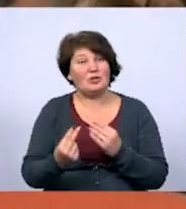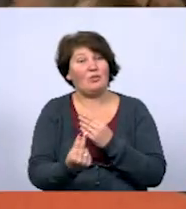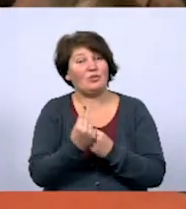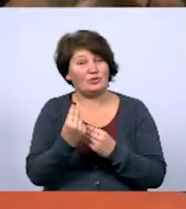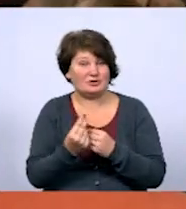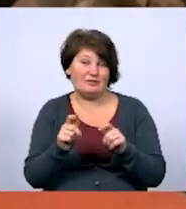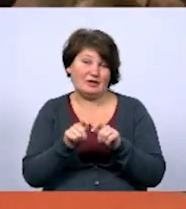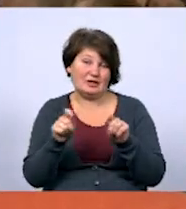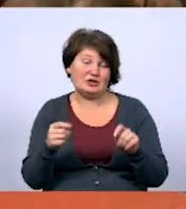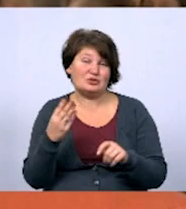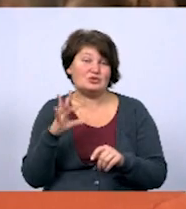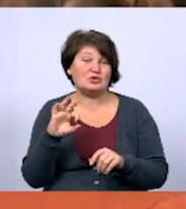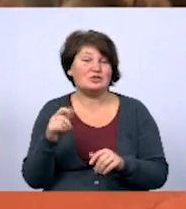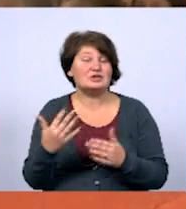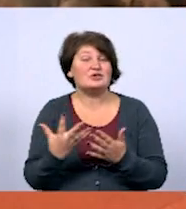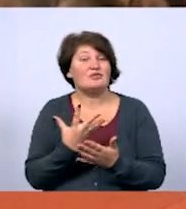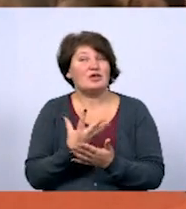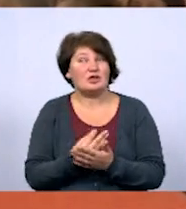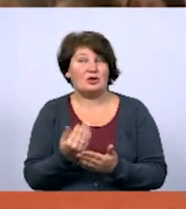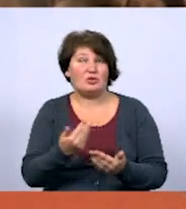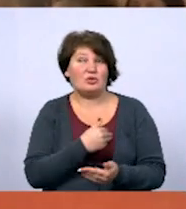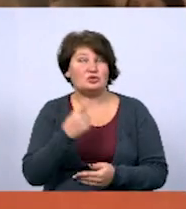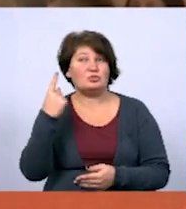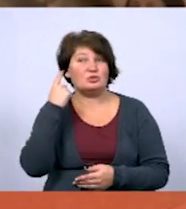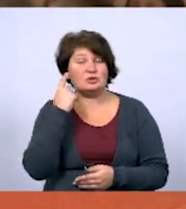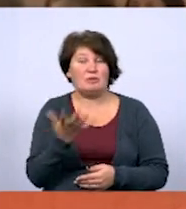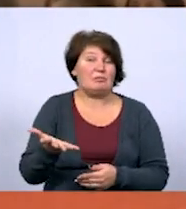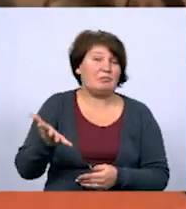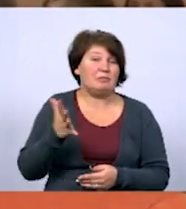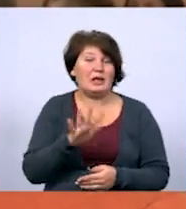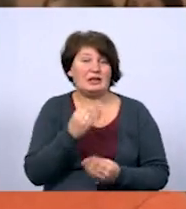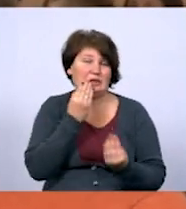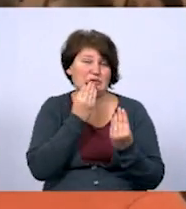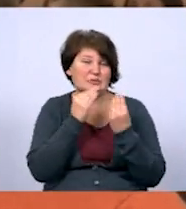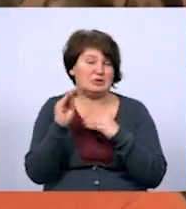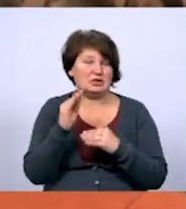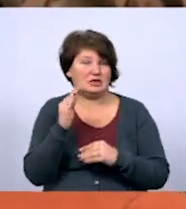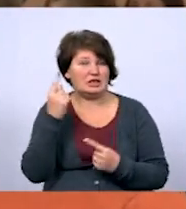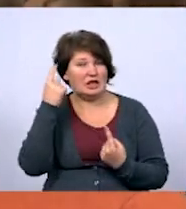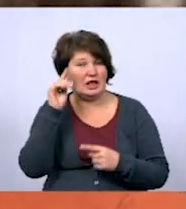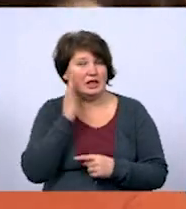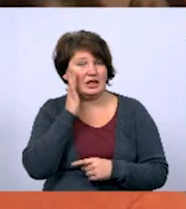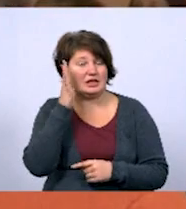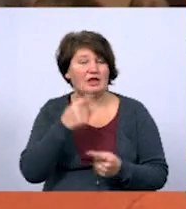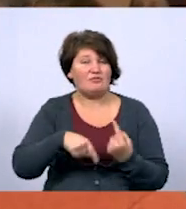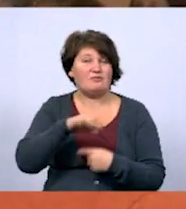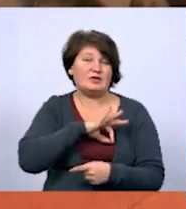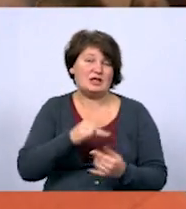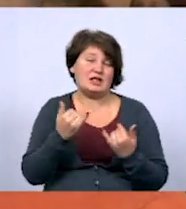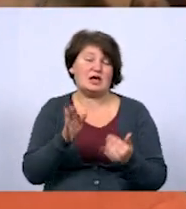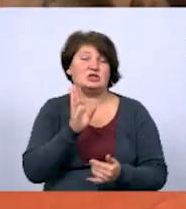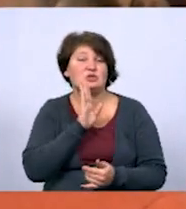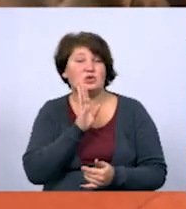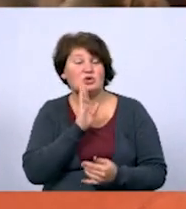своє. Хочу тут почути топ-5 найуспішніших ідей в бізнесі для жінок чи просто